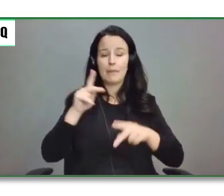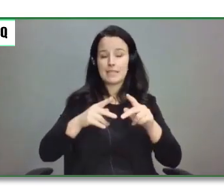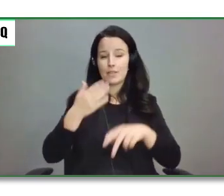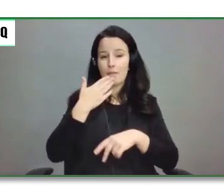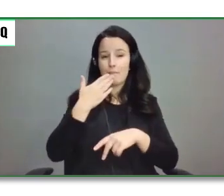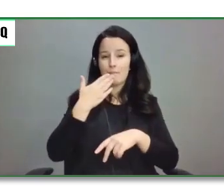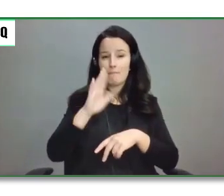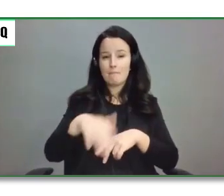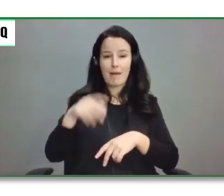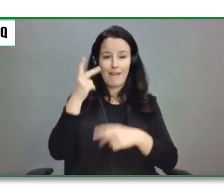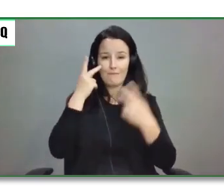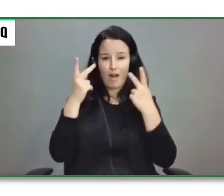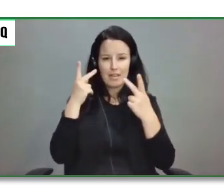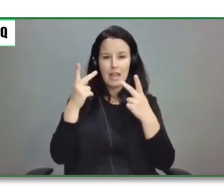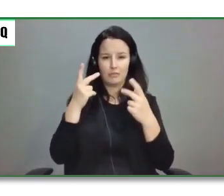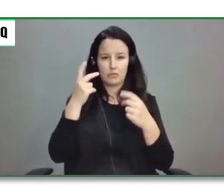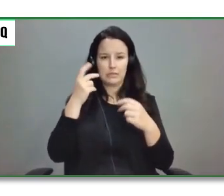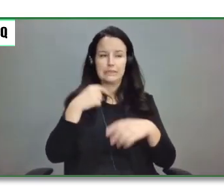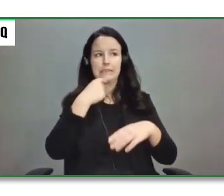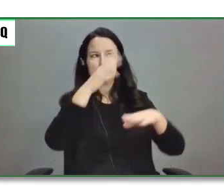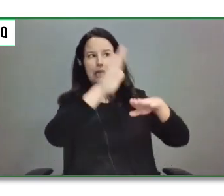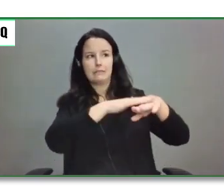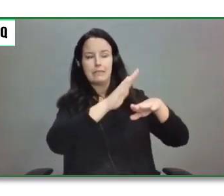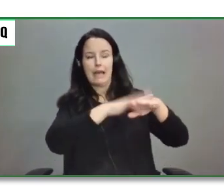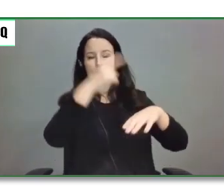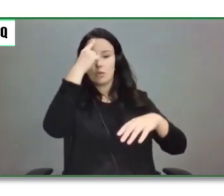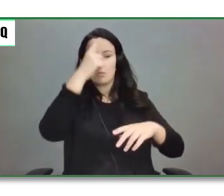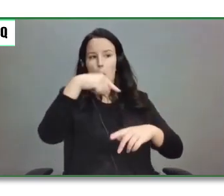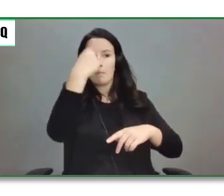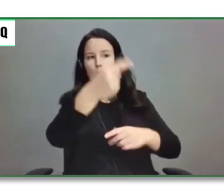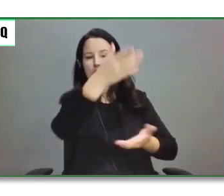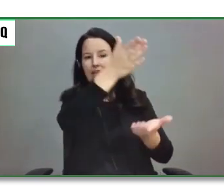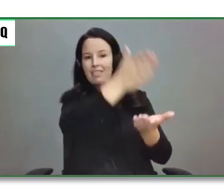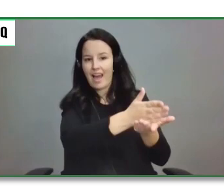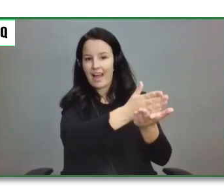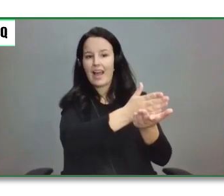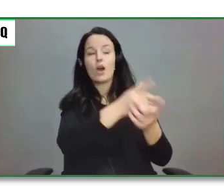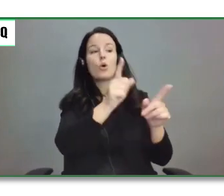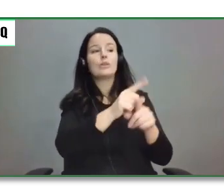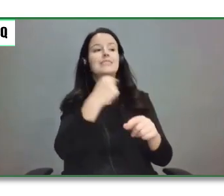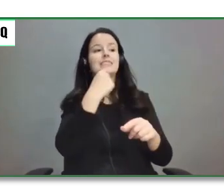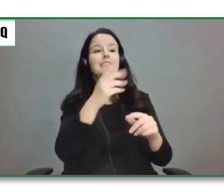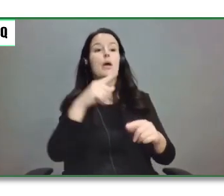automatiquement l'arrêt où ils se trouvent et quel sera le prochain arrêt.